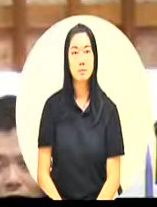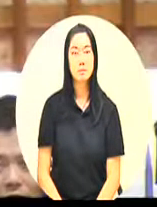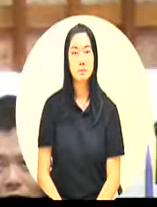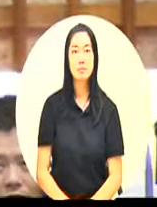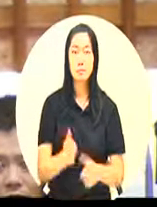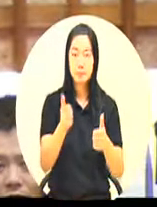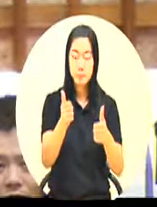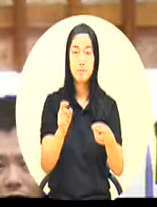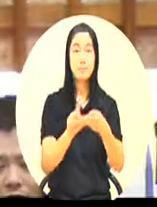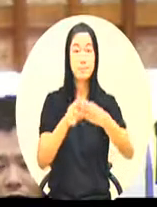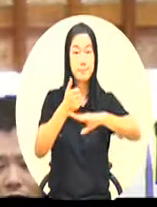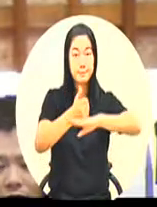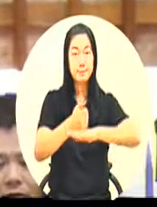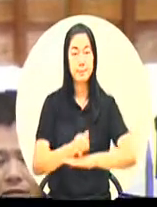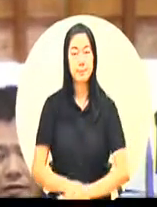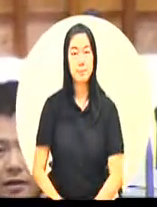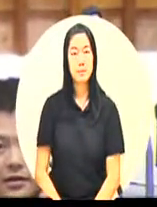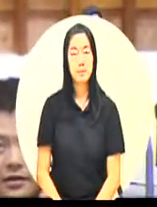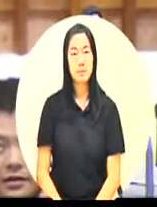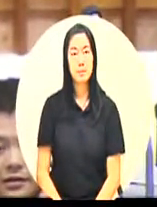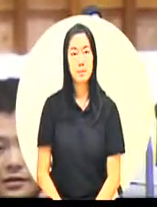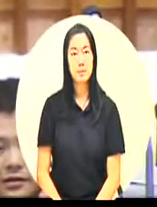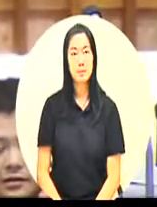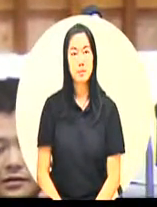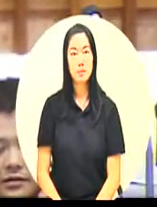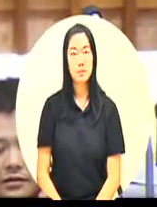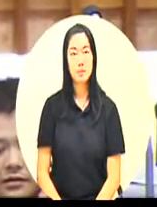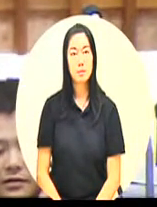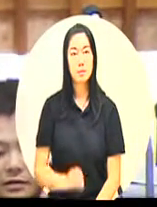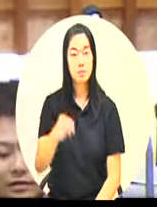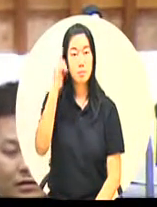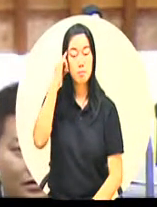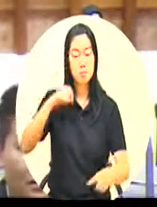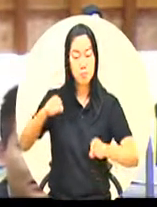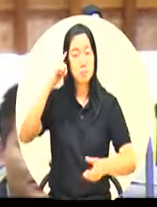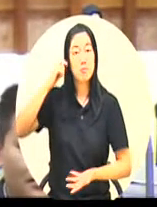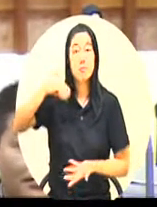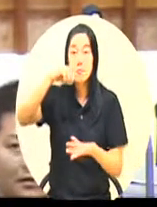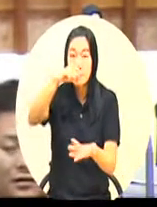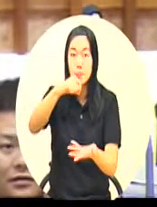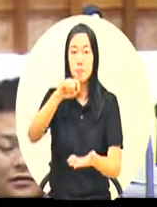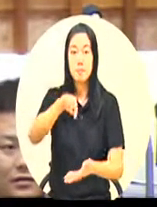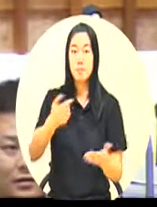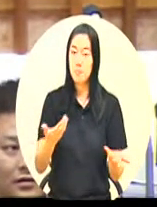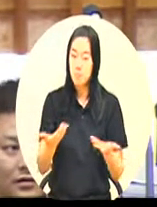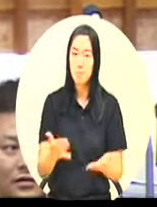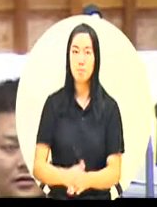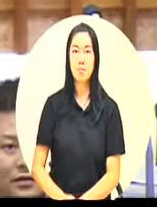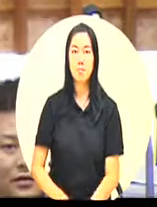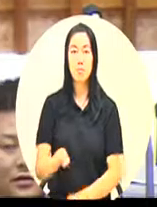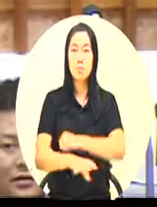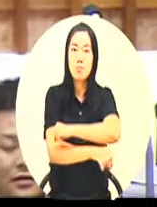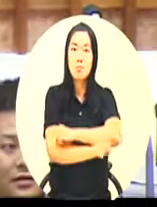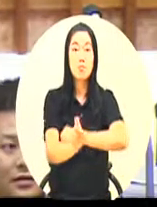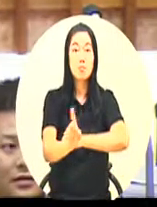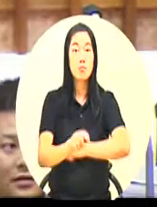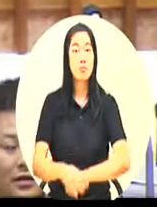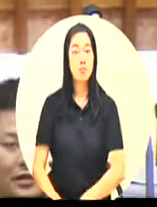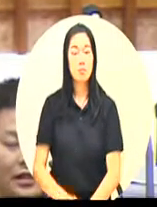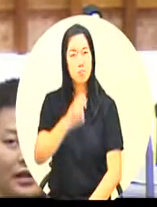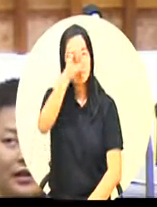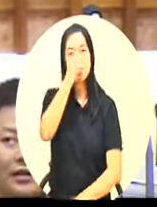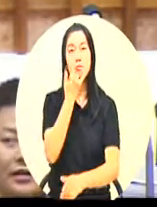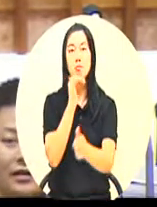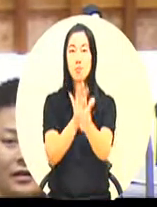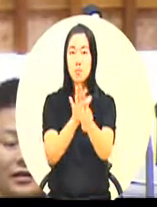谢谢主席。我想我们提这个案子，我想最基本的就是说，也是为了咱